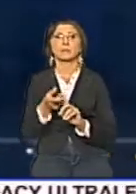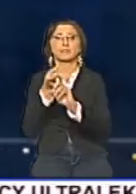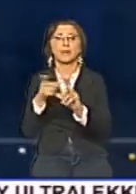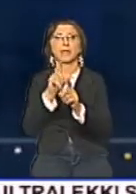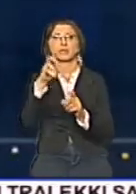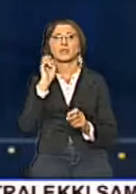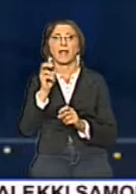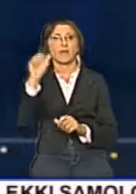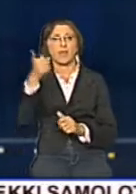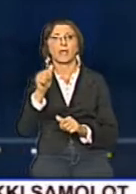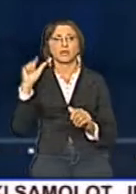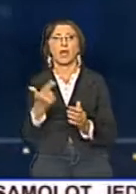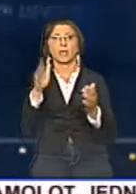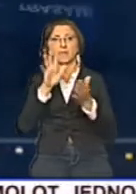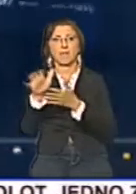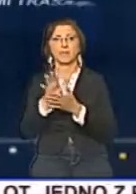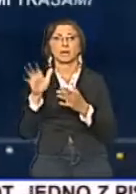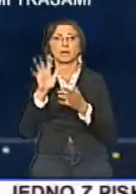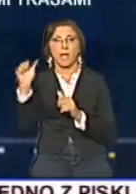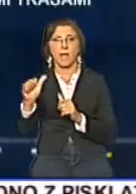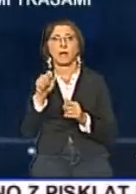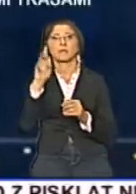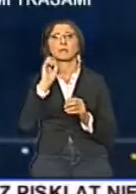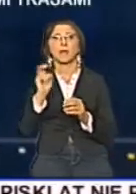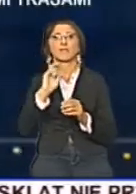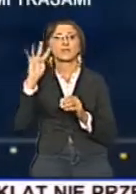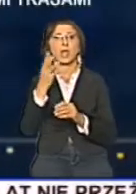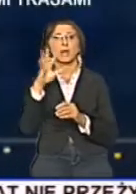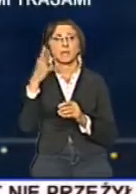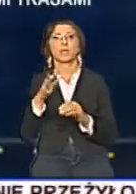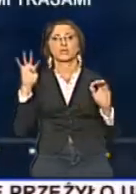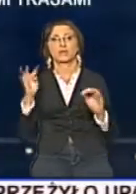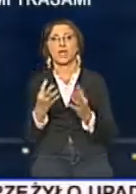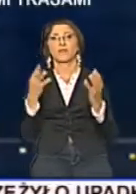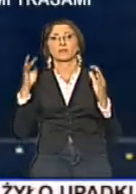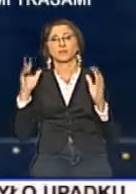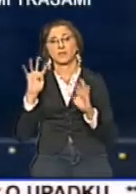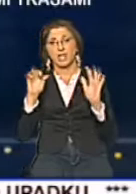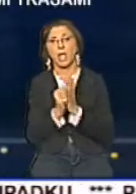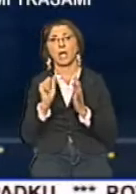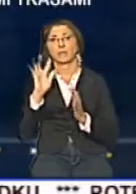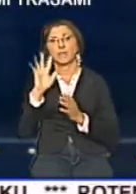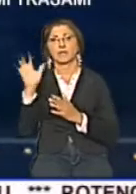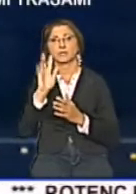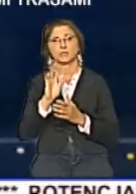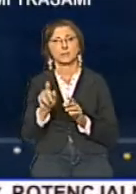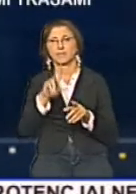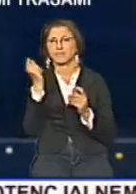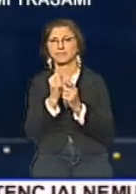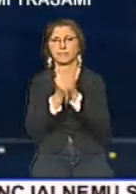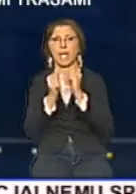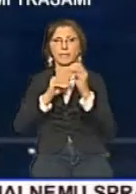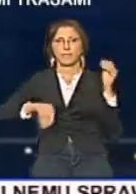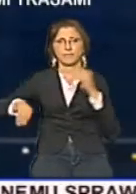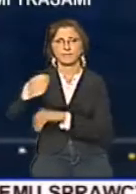będą trasy tramwajów 1, 7 i 15A. Tramwaje linii 4, 5, 9, 9A, 12, 13 i 15 będą